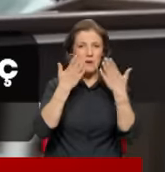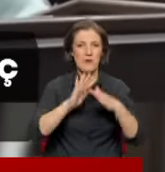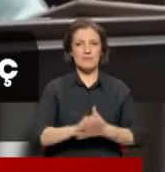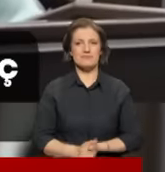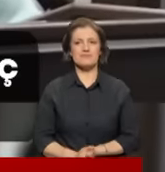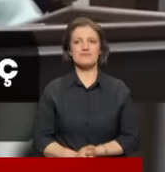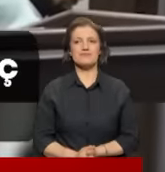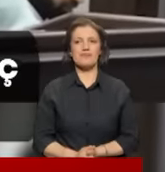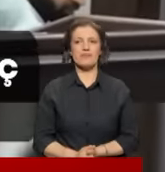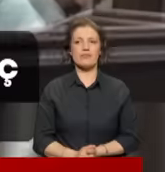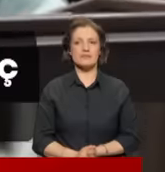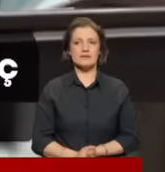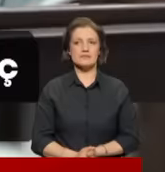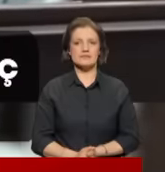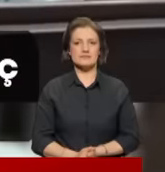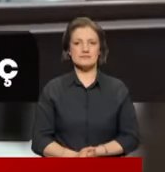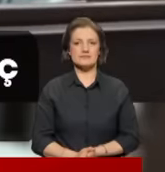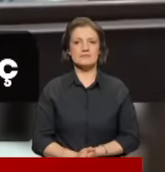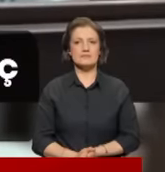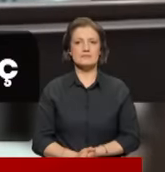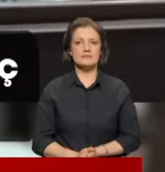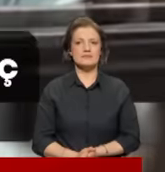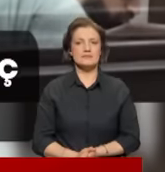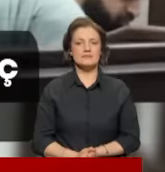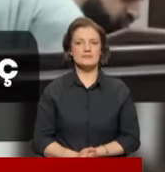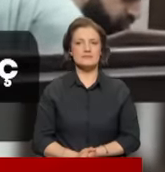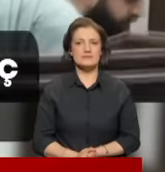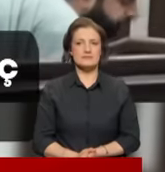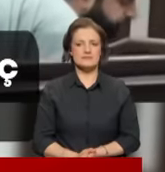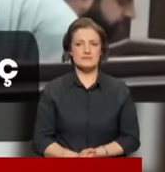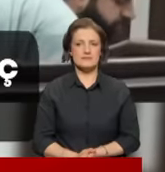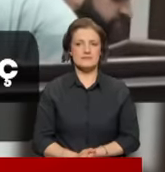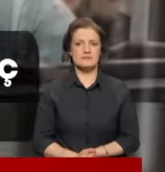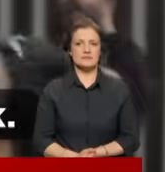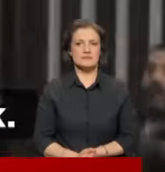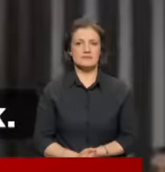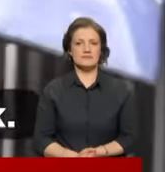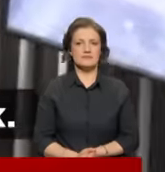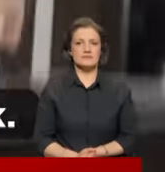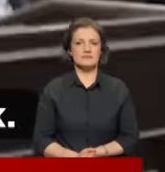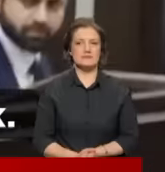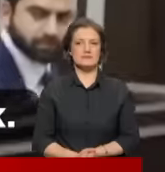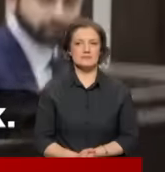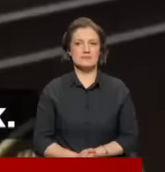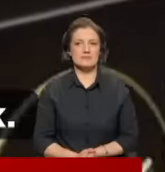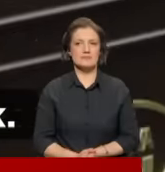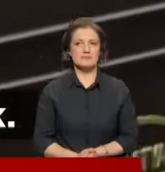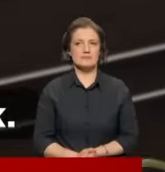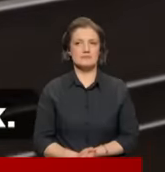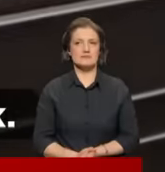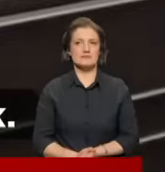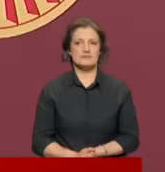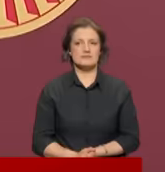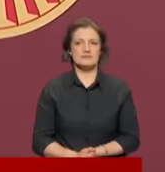ki gayrimenkullerimiz nelerdir? Bunlardan birkaç tane satabilirsek belki durumu düzeltiriz. Ama maalesef burada da tabii bir